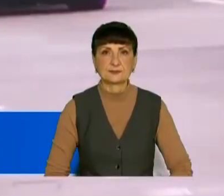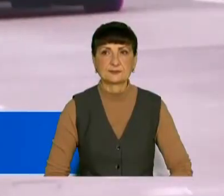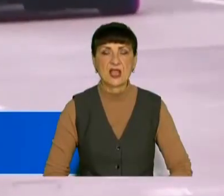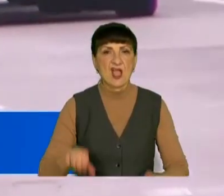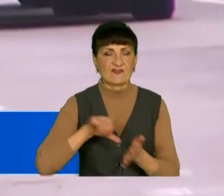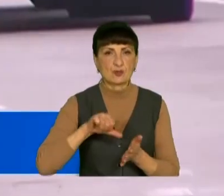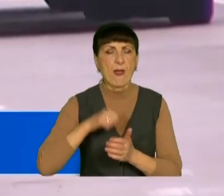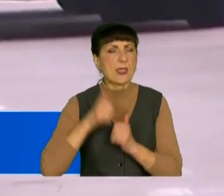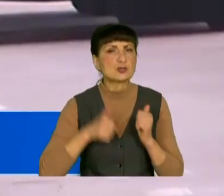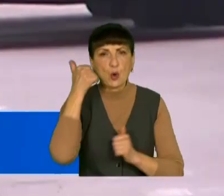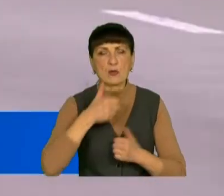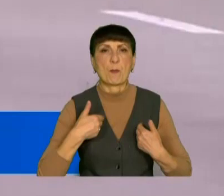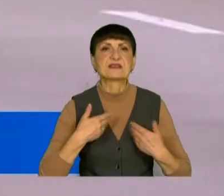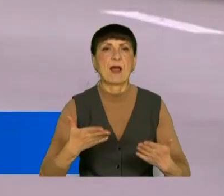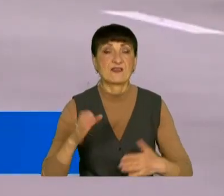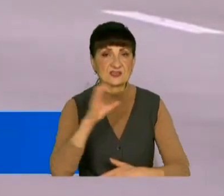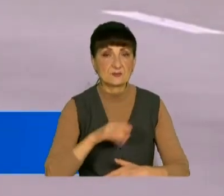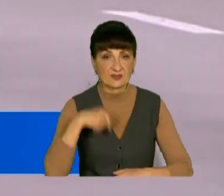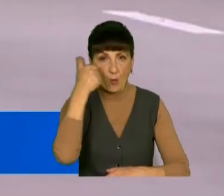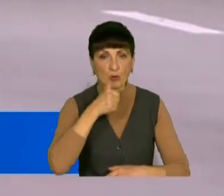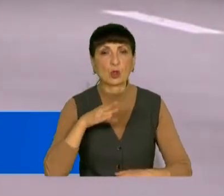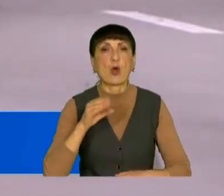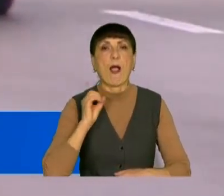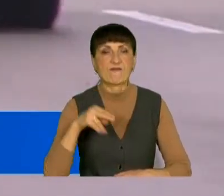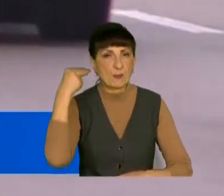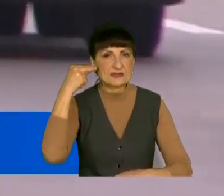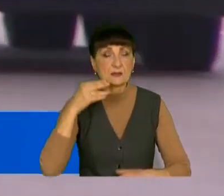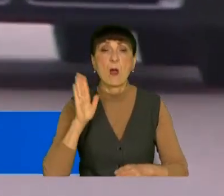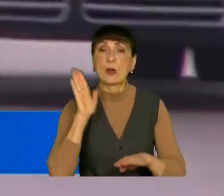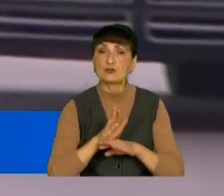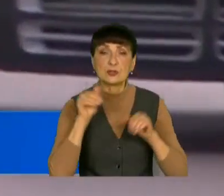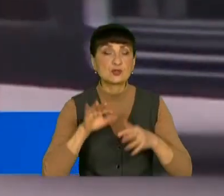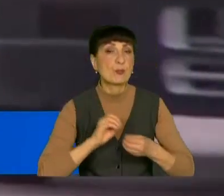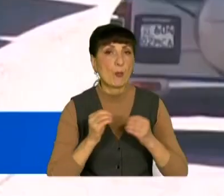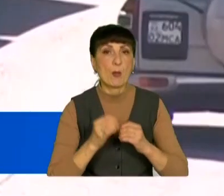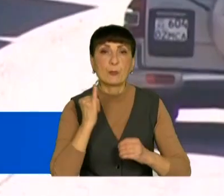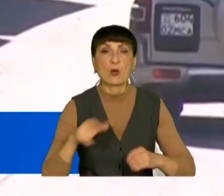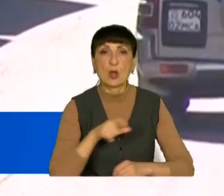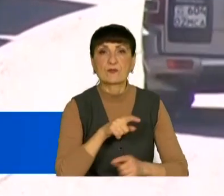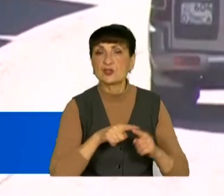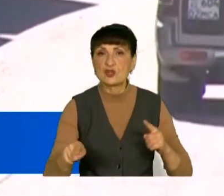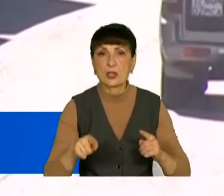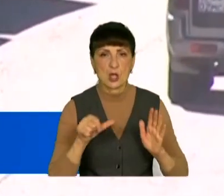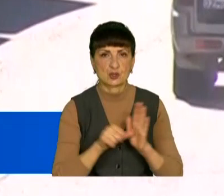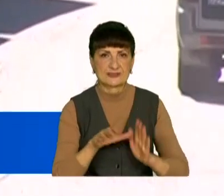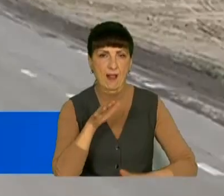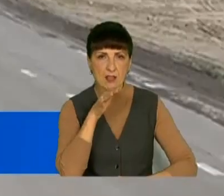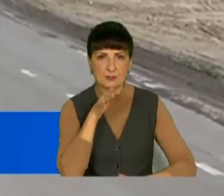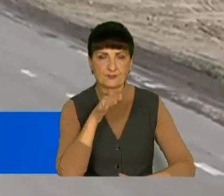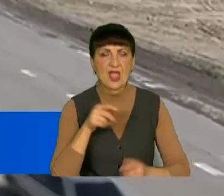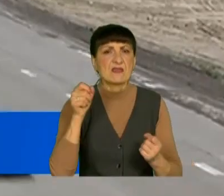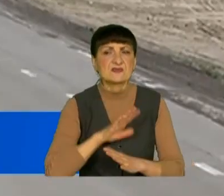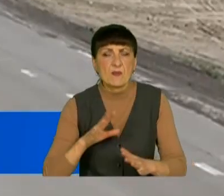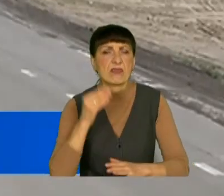Выступая с ежегодным посланием, в сентябре этого года Касым-Жомарт Токаев поручил решить проблему плохих дорог в течение последующих 6 лет.